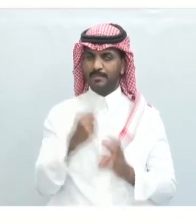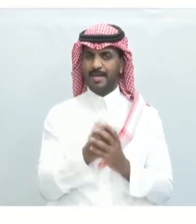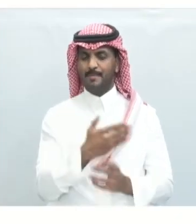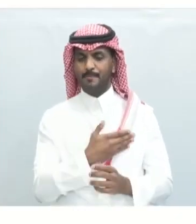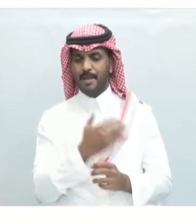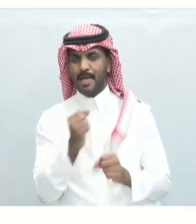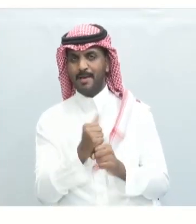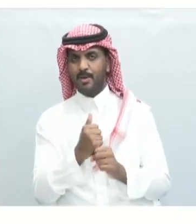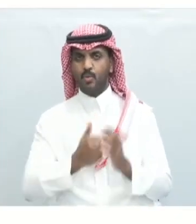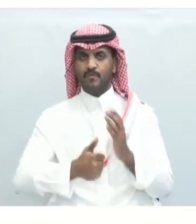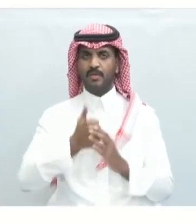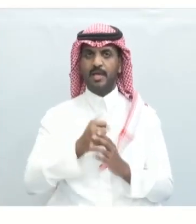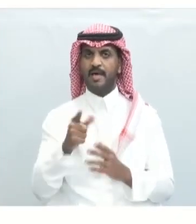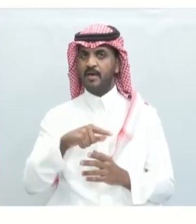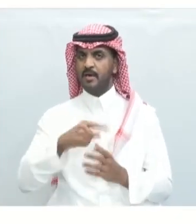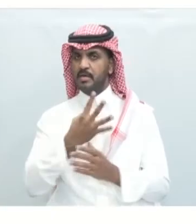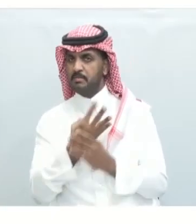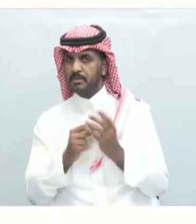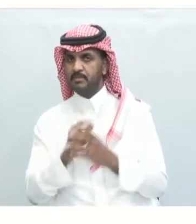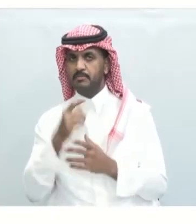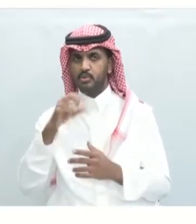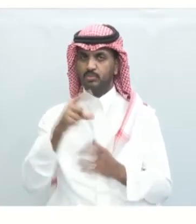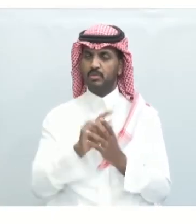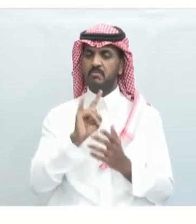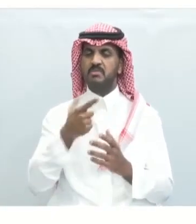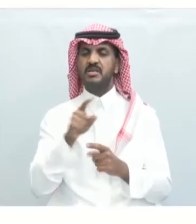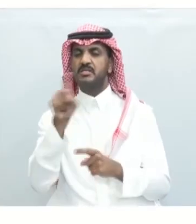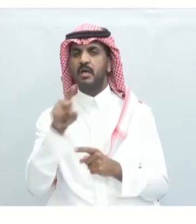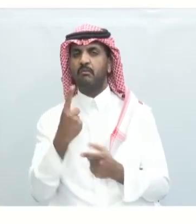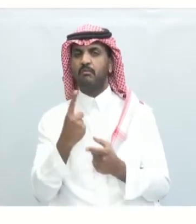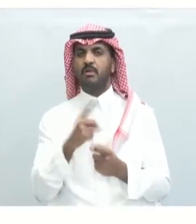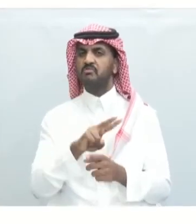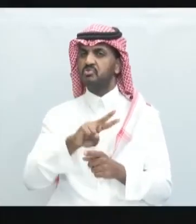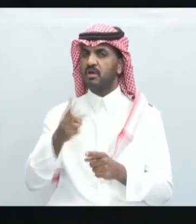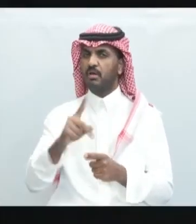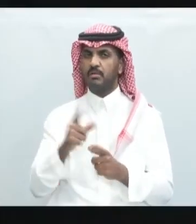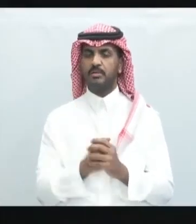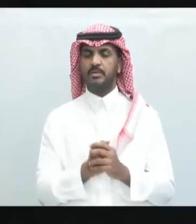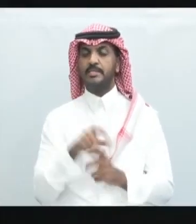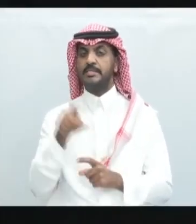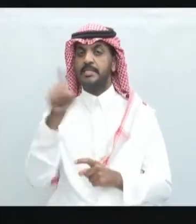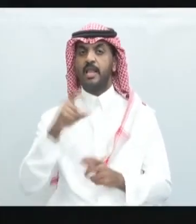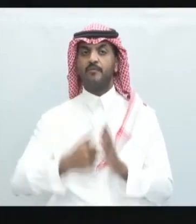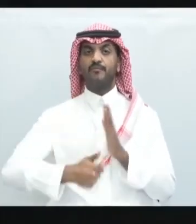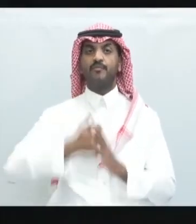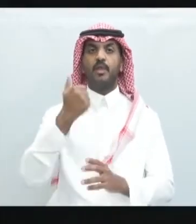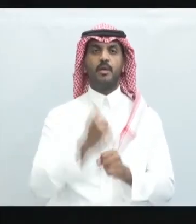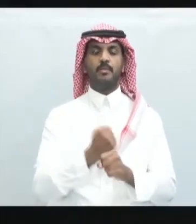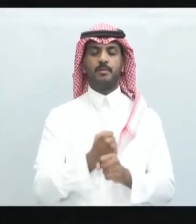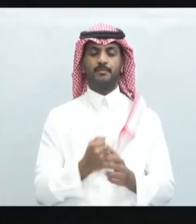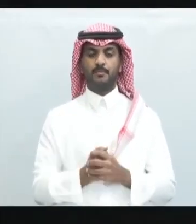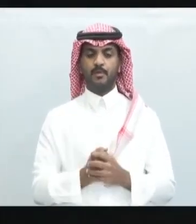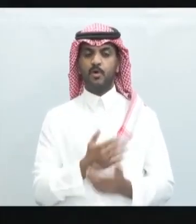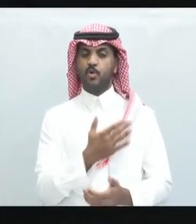الاعمال وافضلها هذا ابن مسعود لم يسال النبي صلى الله عليه وسلم عن اي امر اخر انما سال النبي عن افضل الاعمال